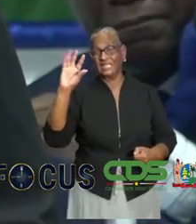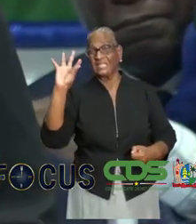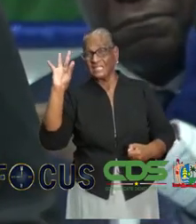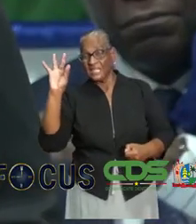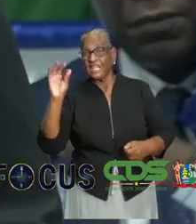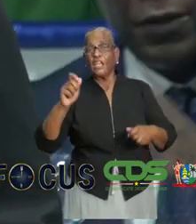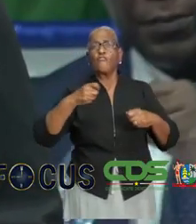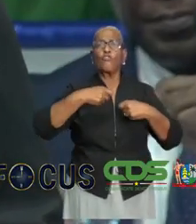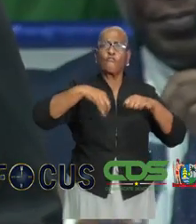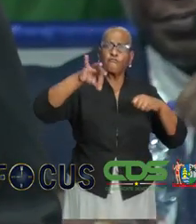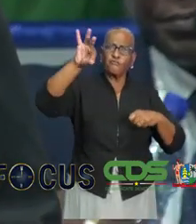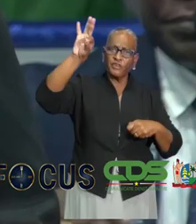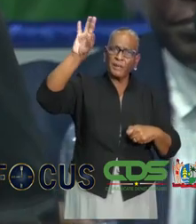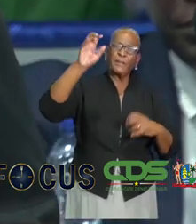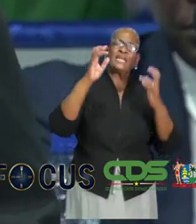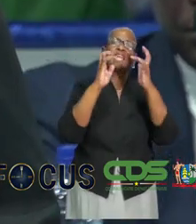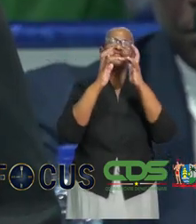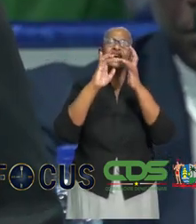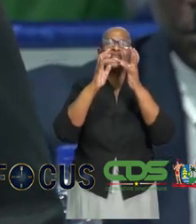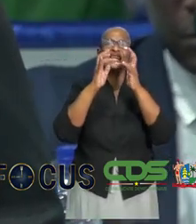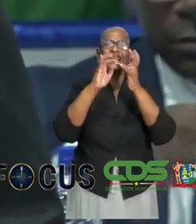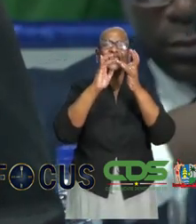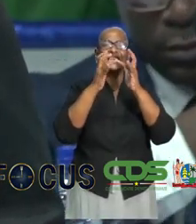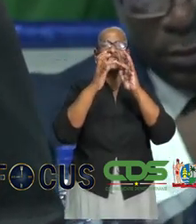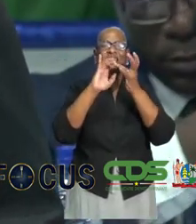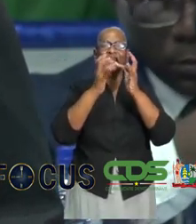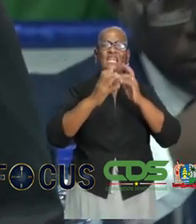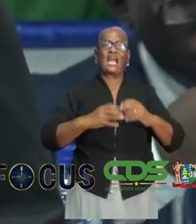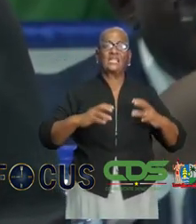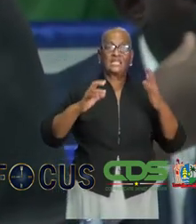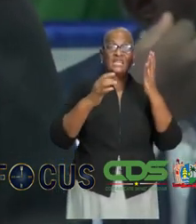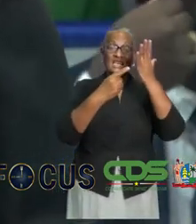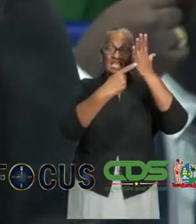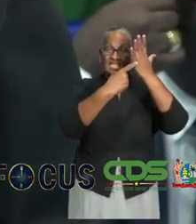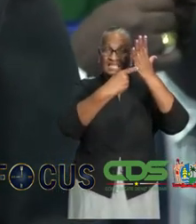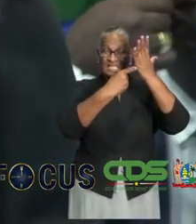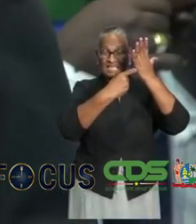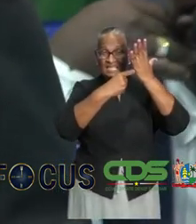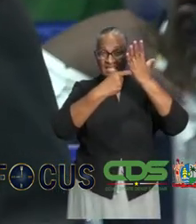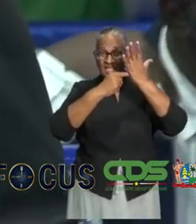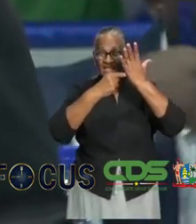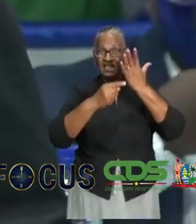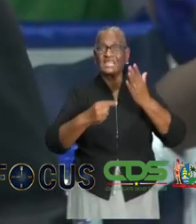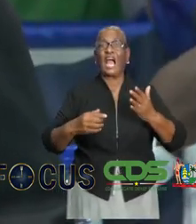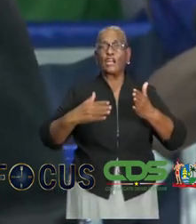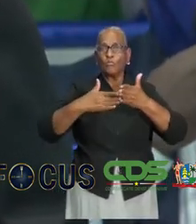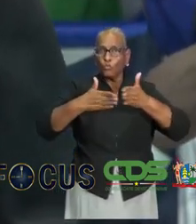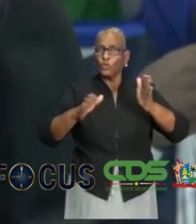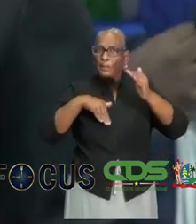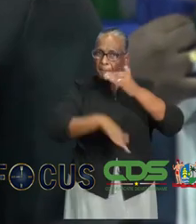van de internetverbinding in de digitale ontsluiting van het binnenland.